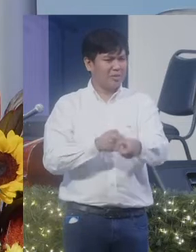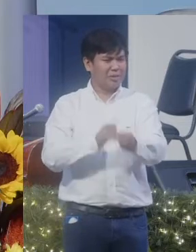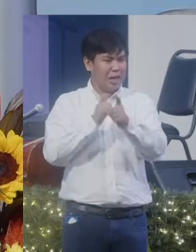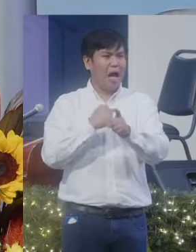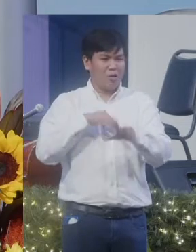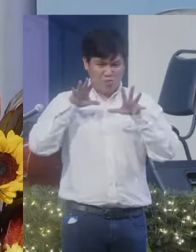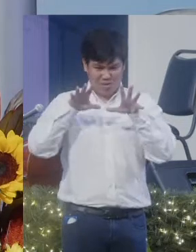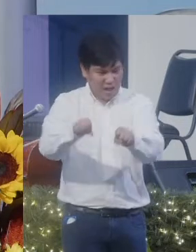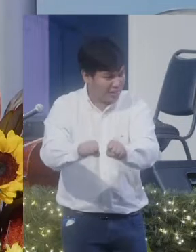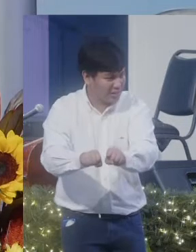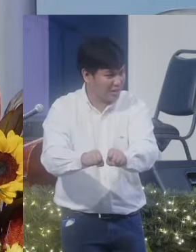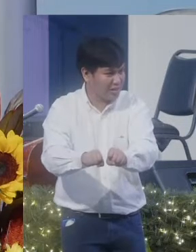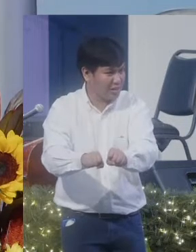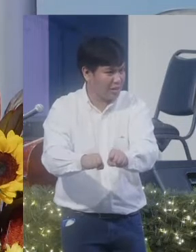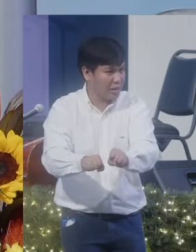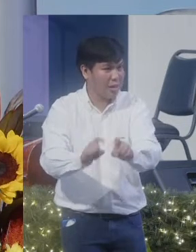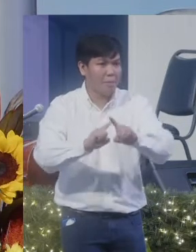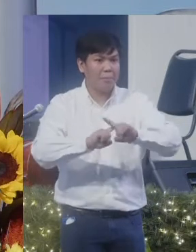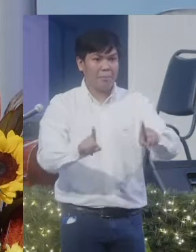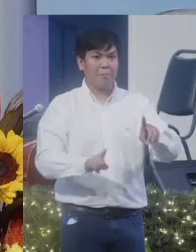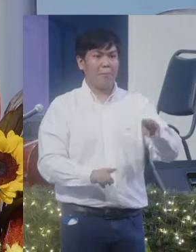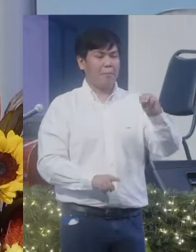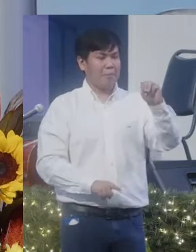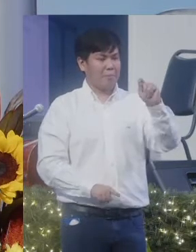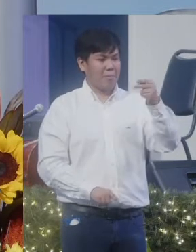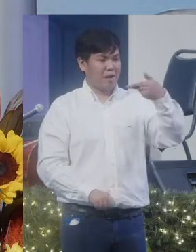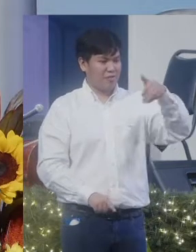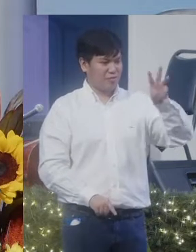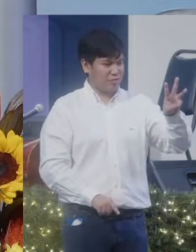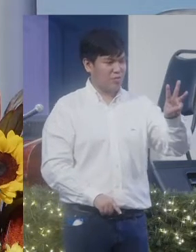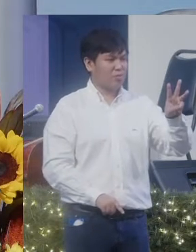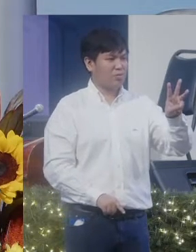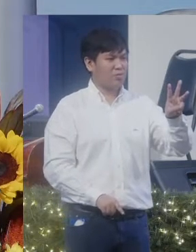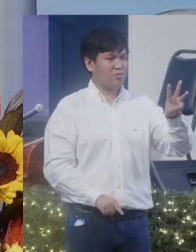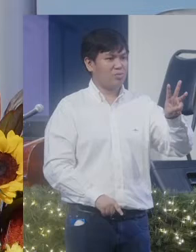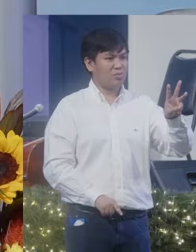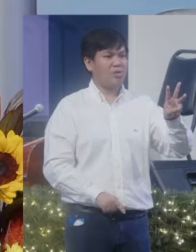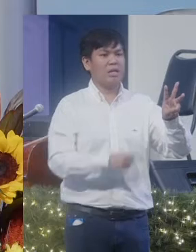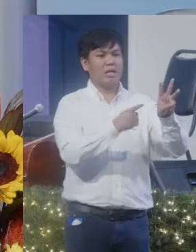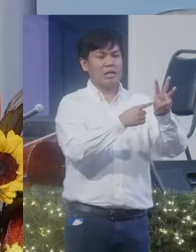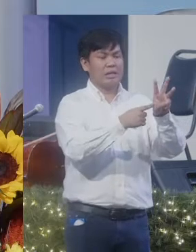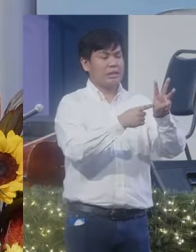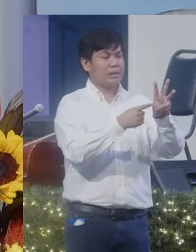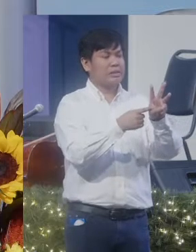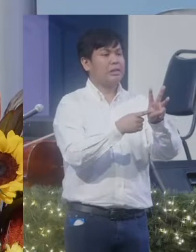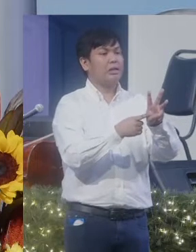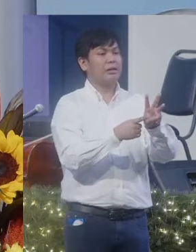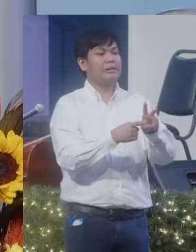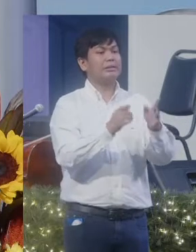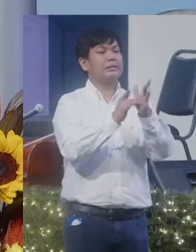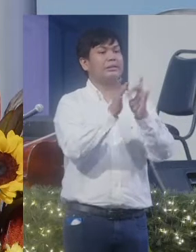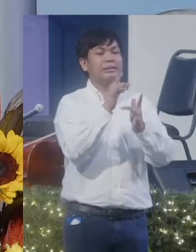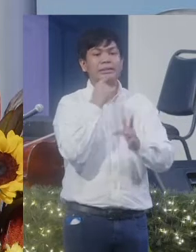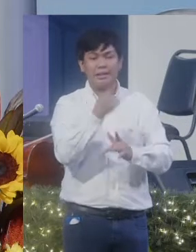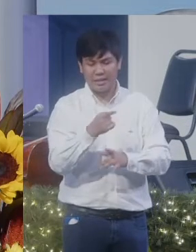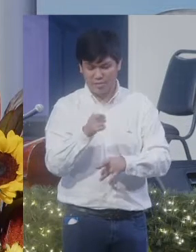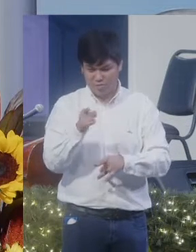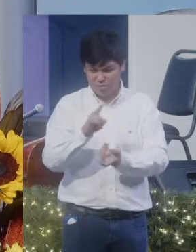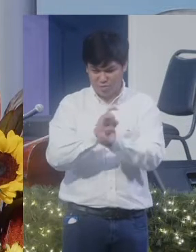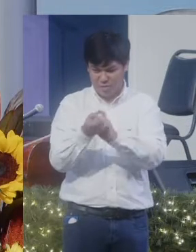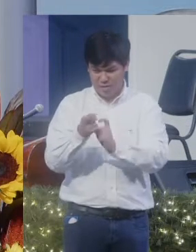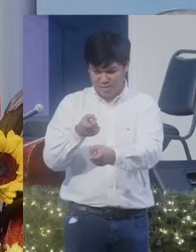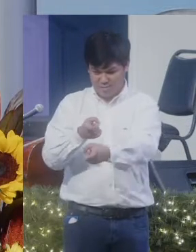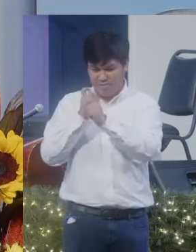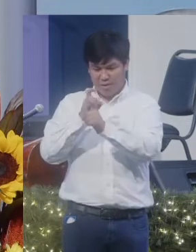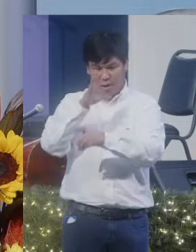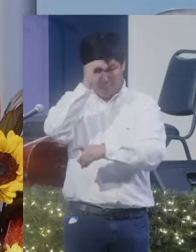Nagka-catch. Sa Mark 1, sa Matthew 4, ang sabi niya, I will make you fishers of men. Dito, sa